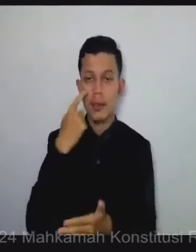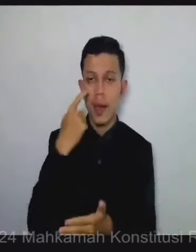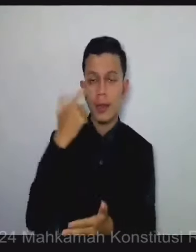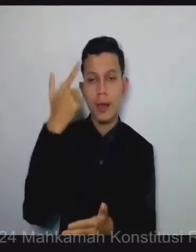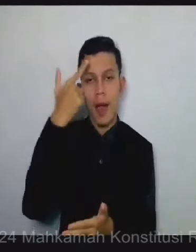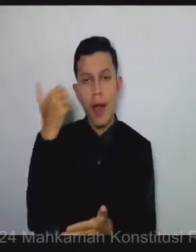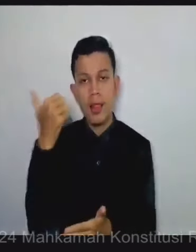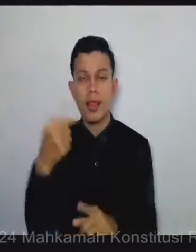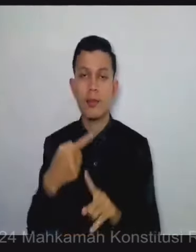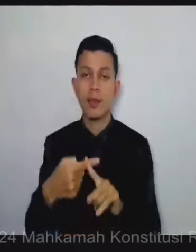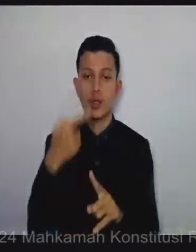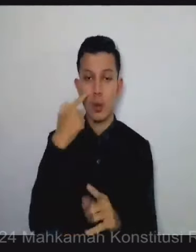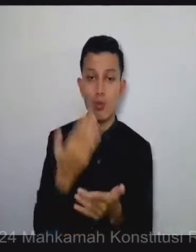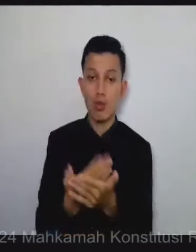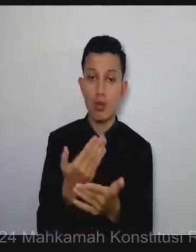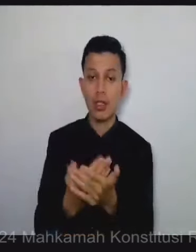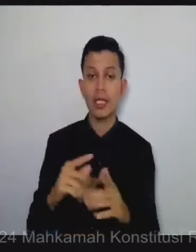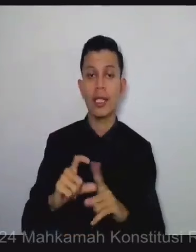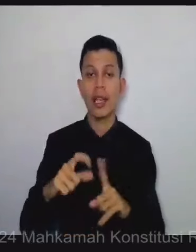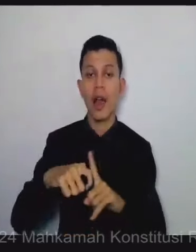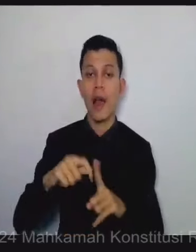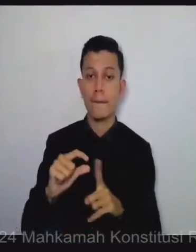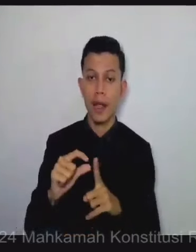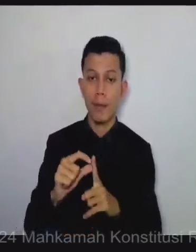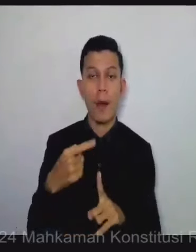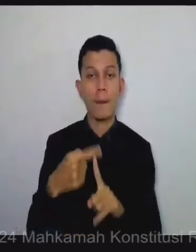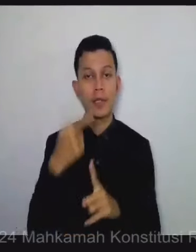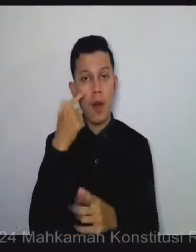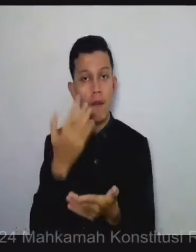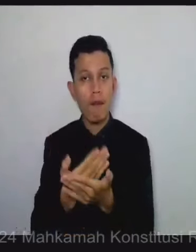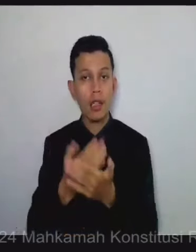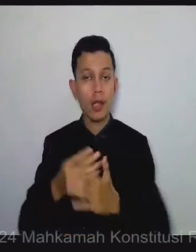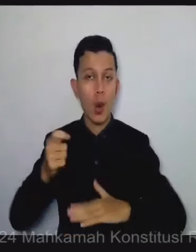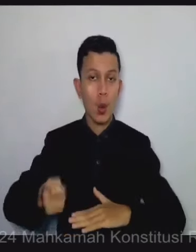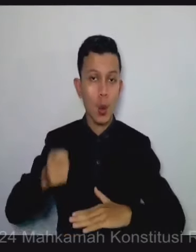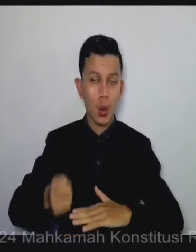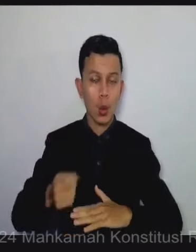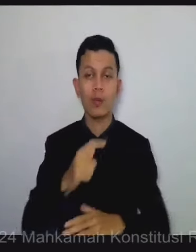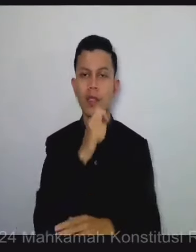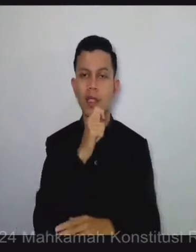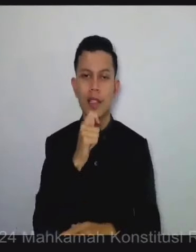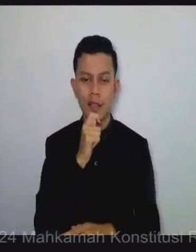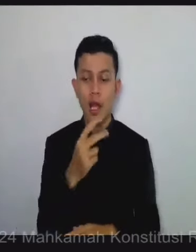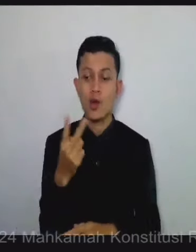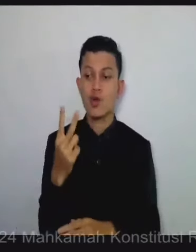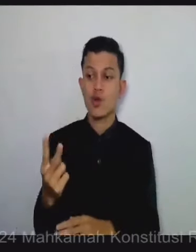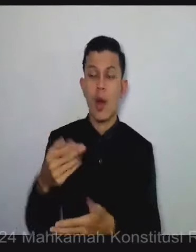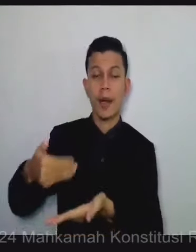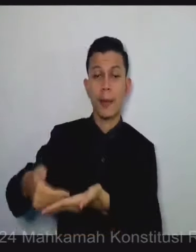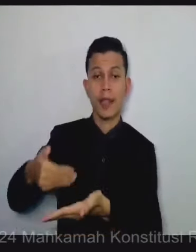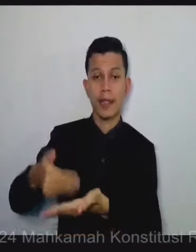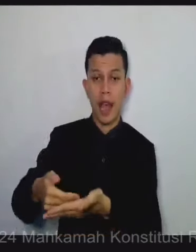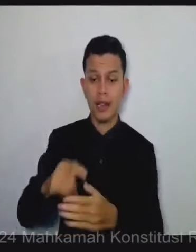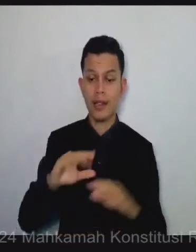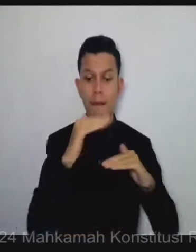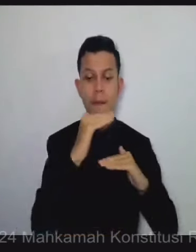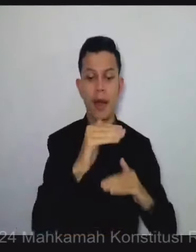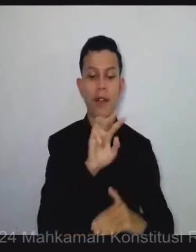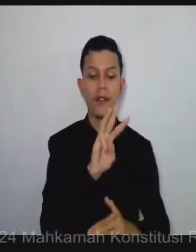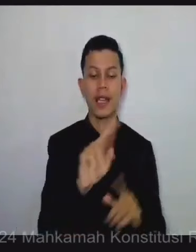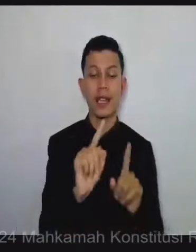bukti-bukti yang diajukan dan keterangan dkpp serta fakta hukum yang terungkap dalam persidangan telah ternyata kedua dalil sebagaimana diuraikan pada paragraf 311 di